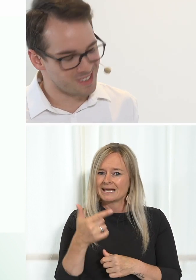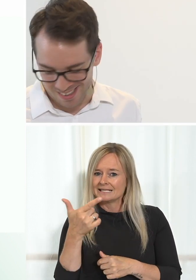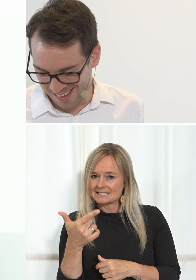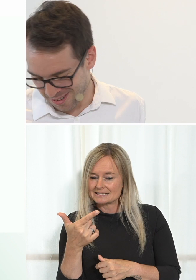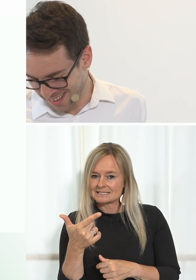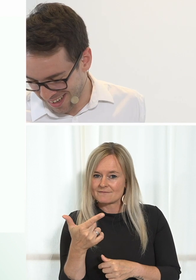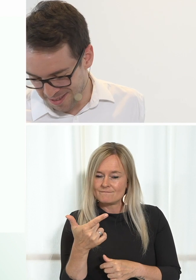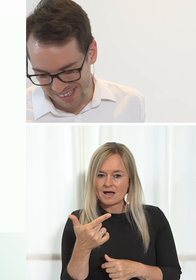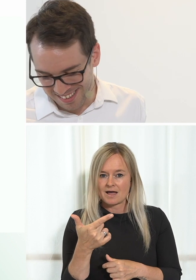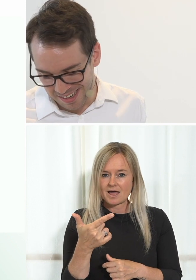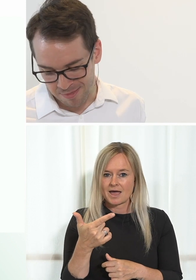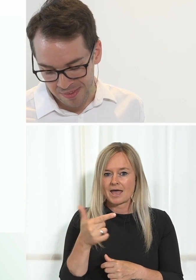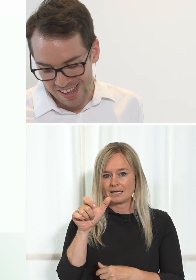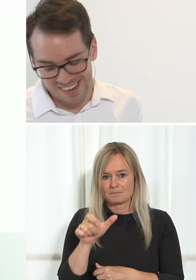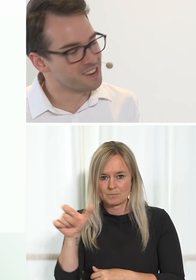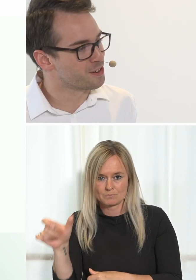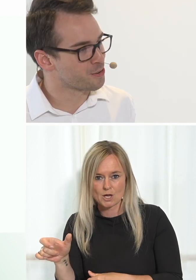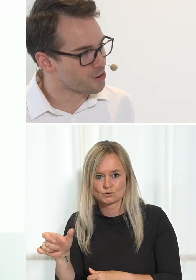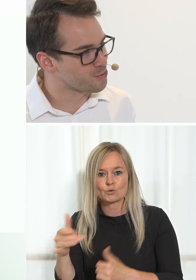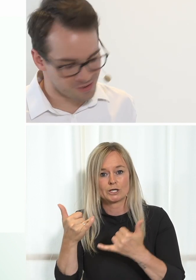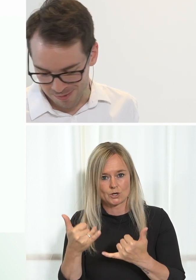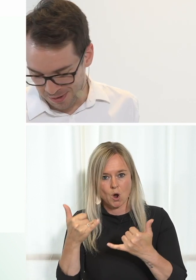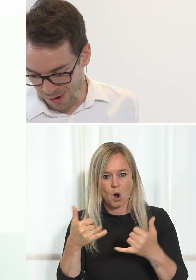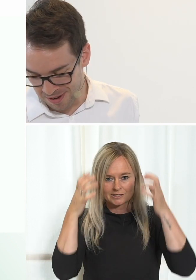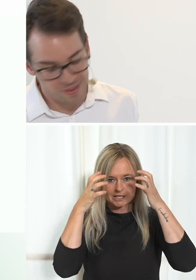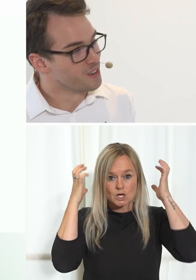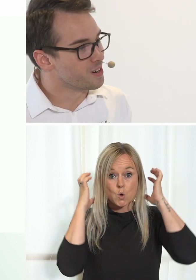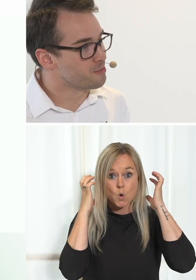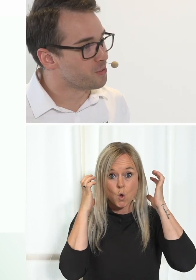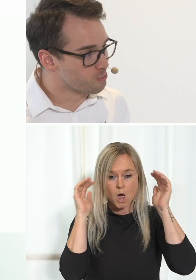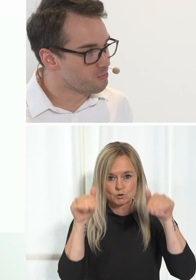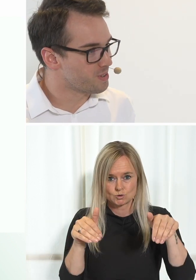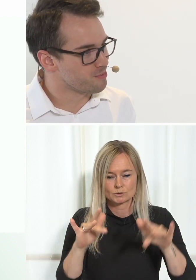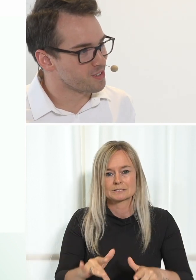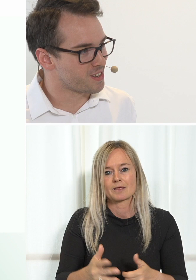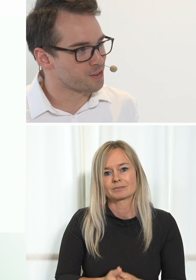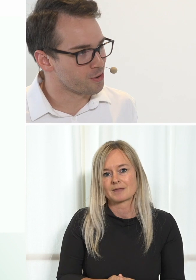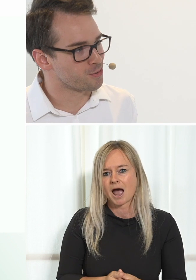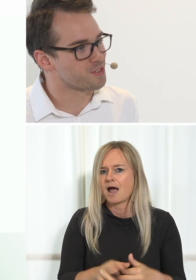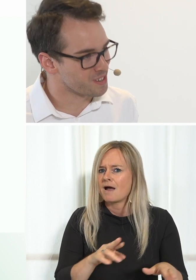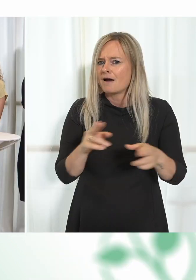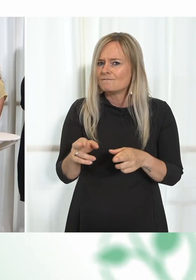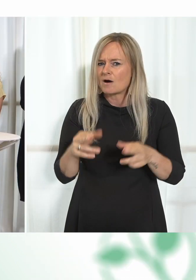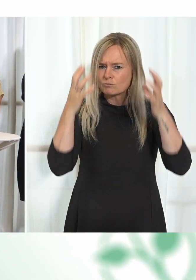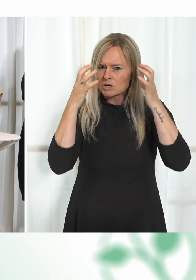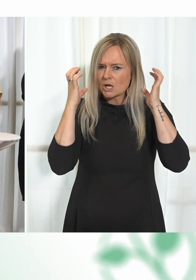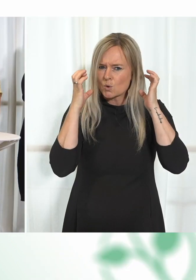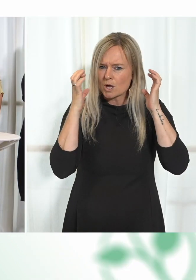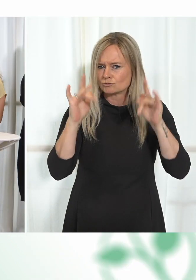Teilnehmerinnen und ein Teilnehmer einen Gehörschutz bekommen. Warum haben Sie jetzt einen Gehörschutz